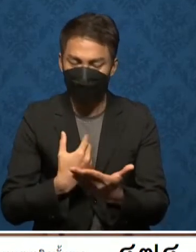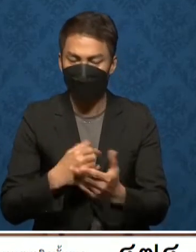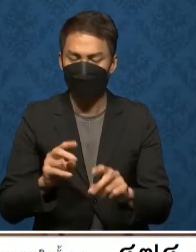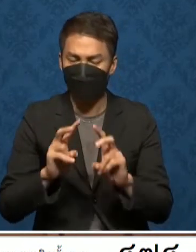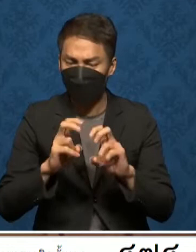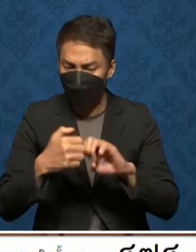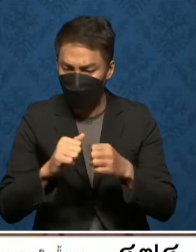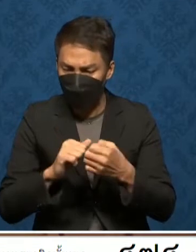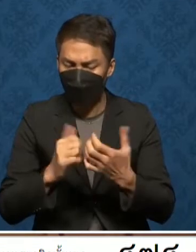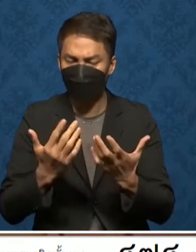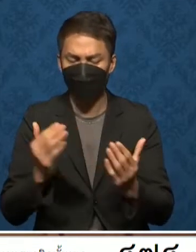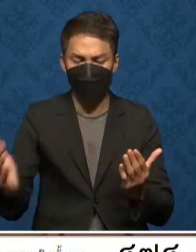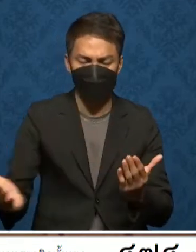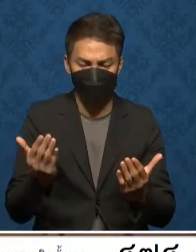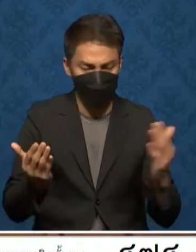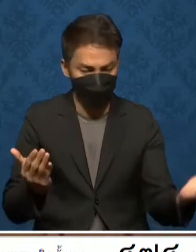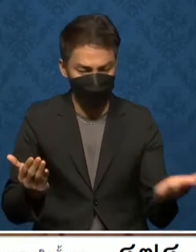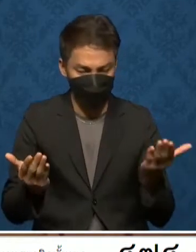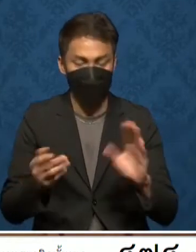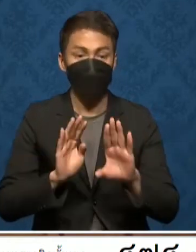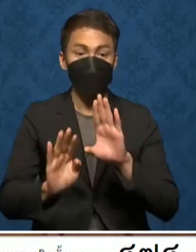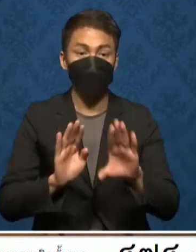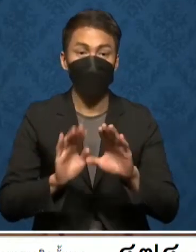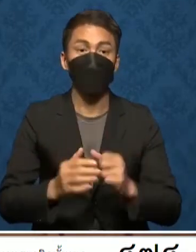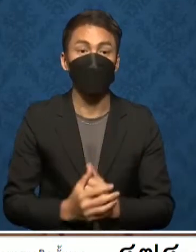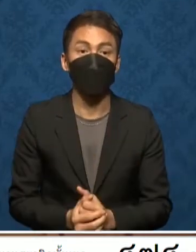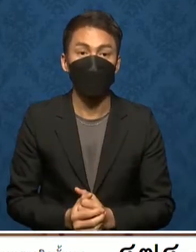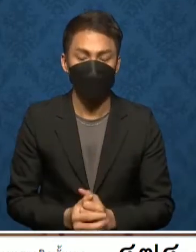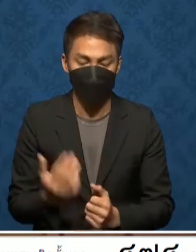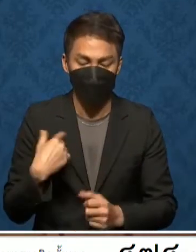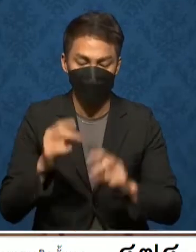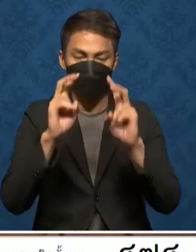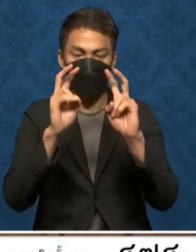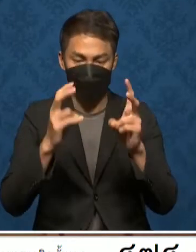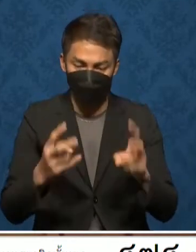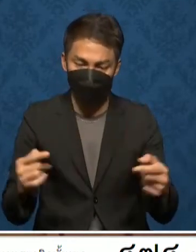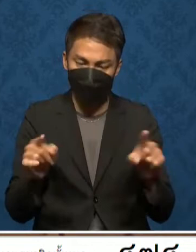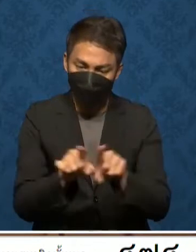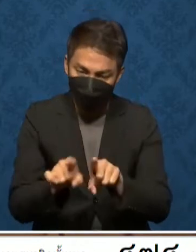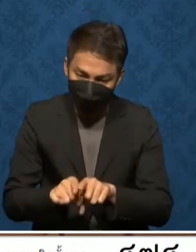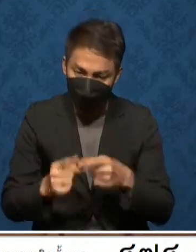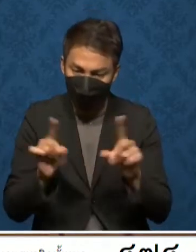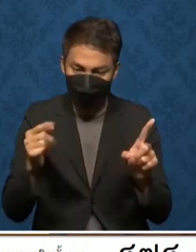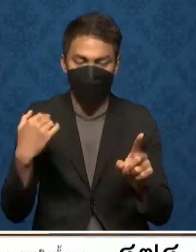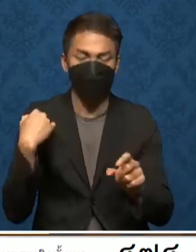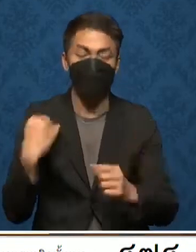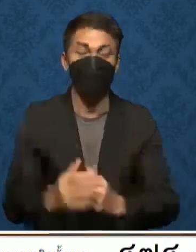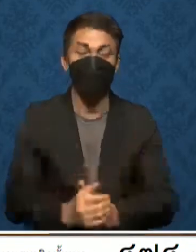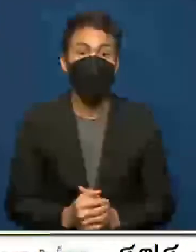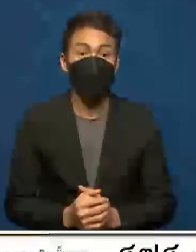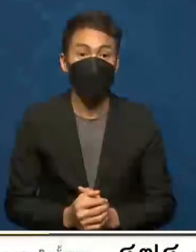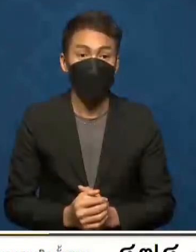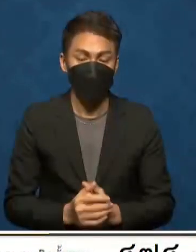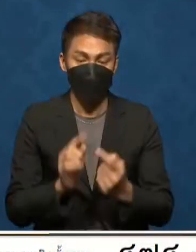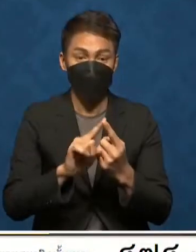นี้เมื่อเทียบกับร่างฉบับเดิมนะครับในหลายประเด็นด้วยกันประเด็นที่หนึ่งนะครับในร่างพ